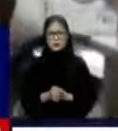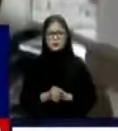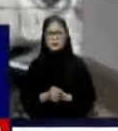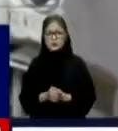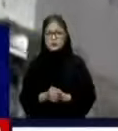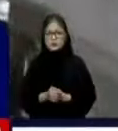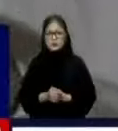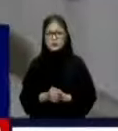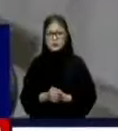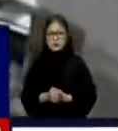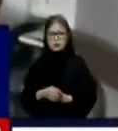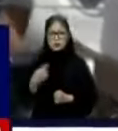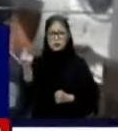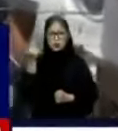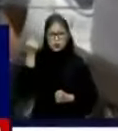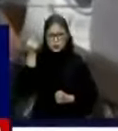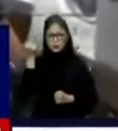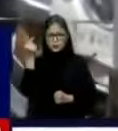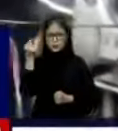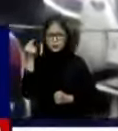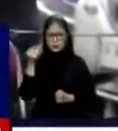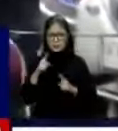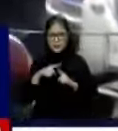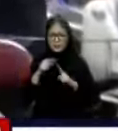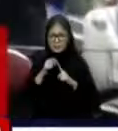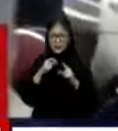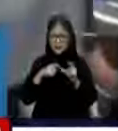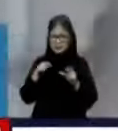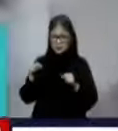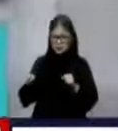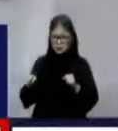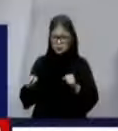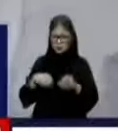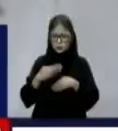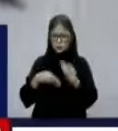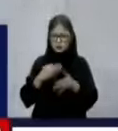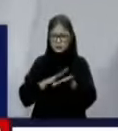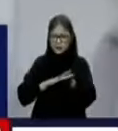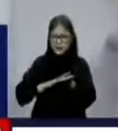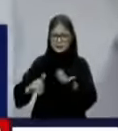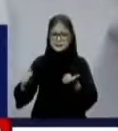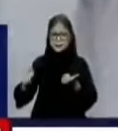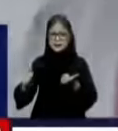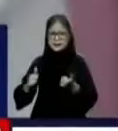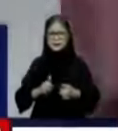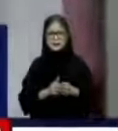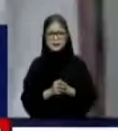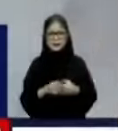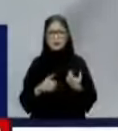Secara umum, pemirsa, pelaksanaan pemungutan suara di TPS 67 berjalan lancar. Yang warga juga